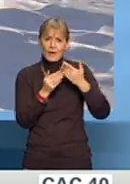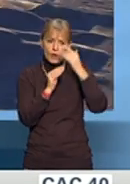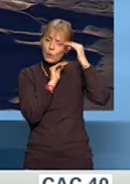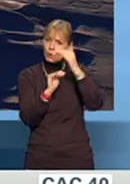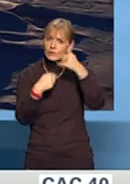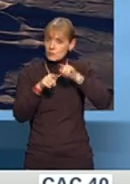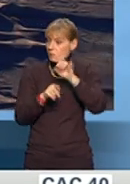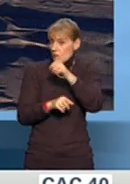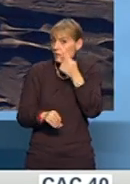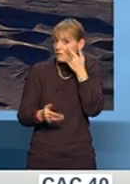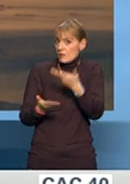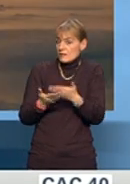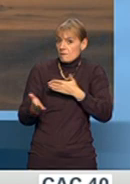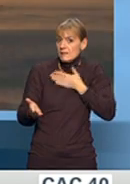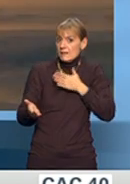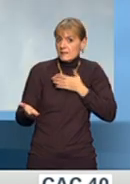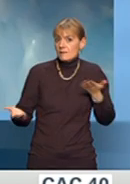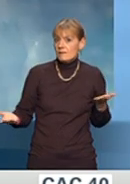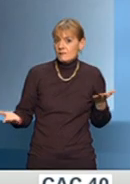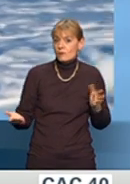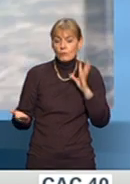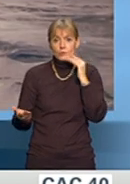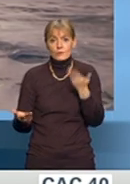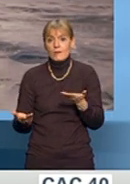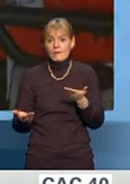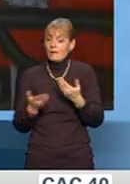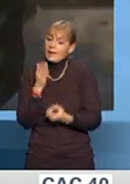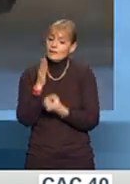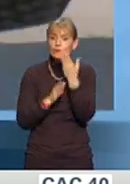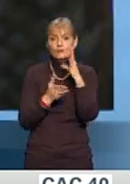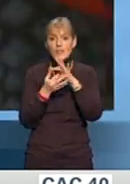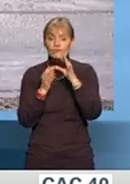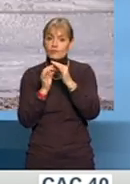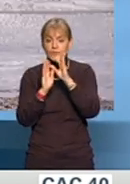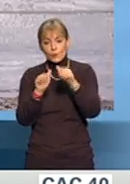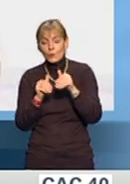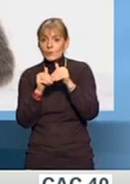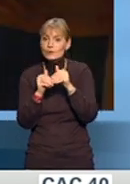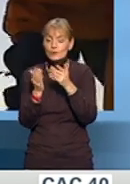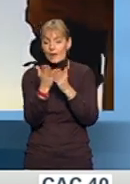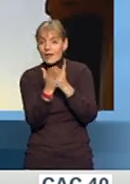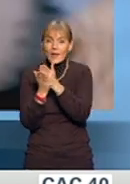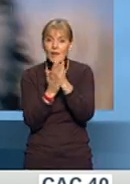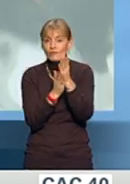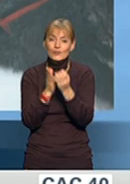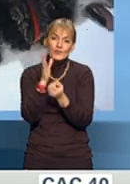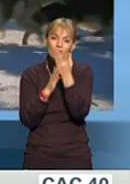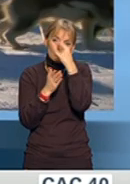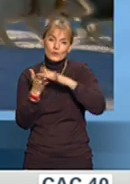opportunité intéressante et on va aujourd'hui lancer une nouvelle chaîne. C'est une autre aventure et une aventure passionnante pour toutes les